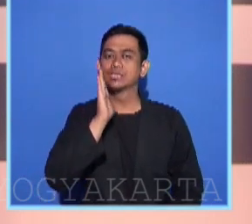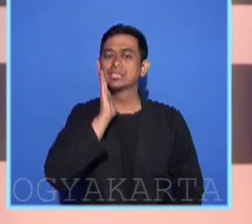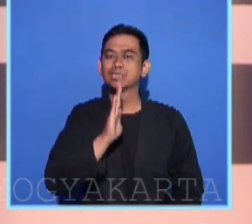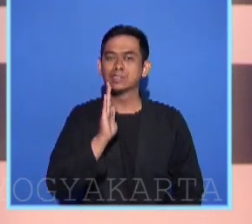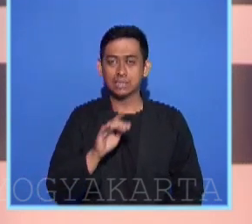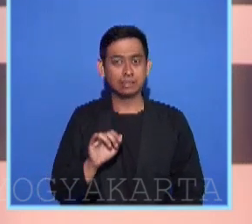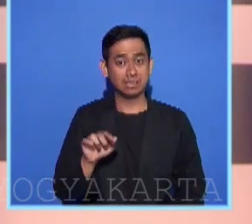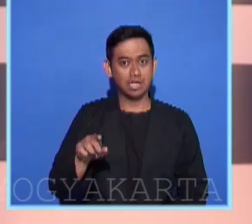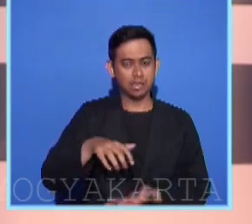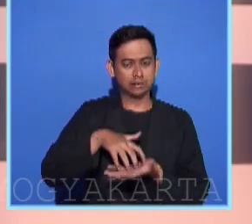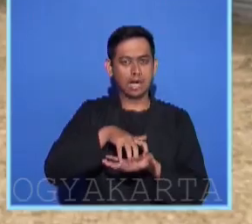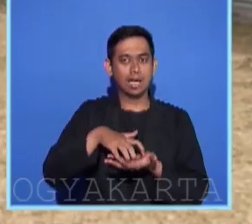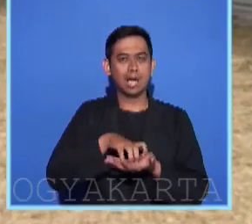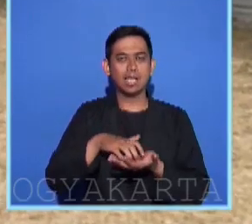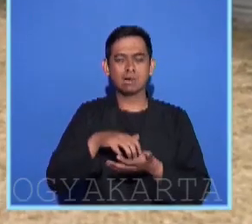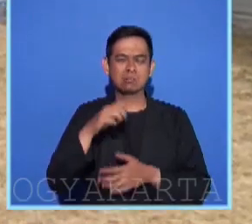mengalami masalah